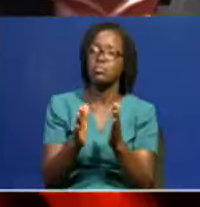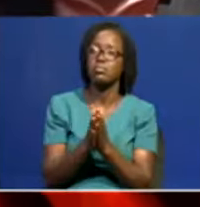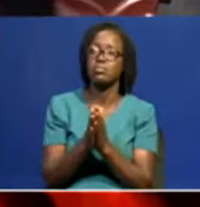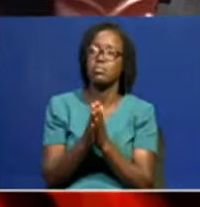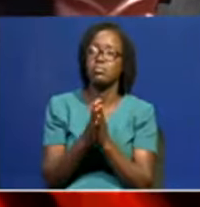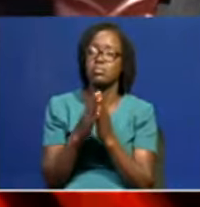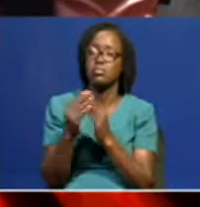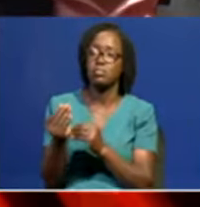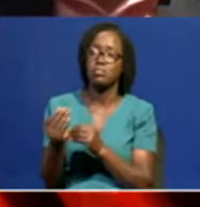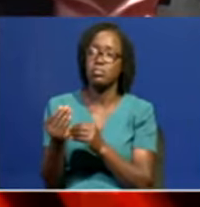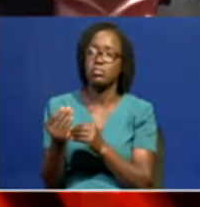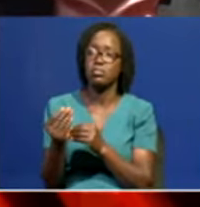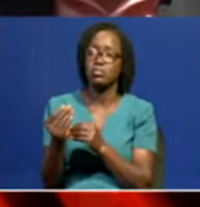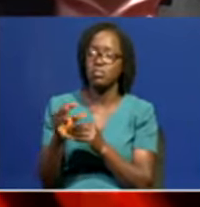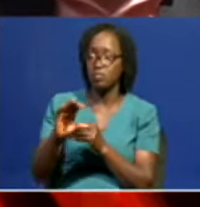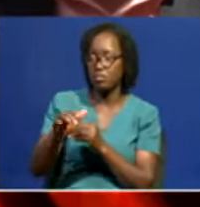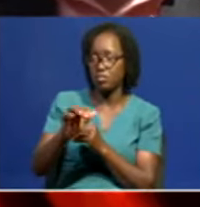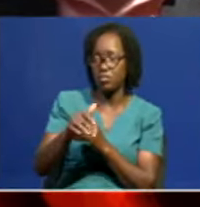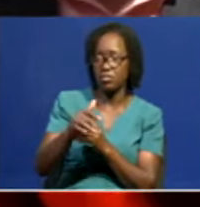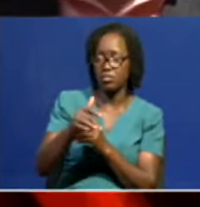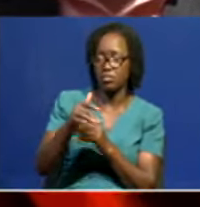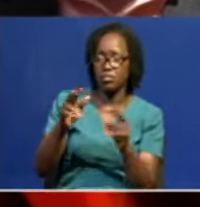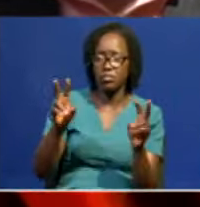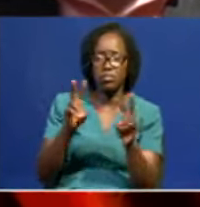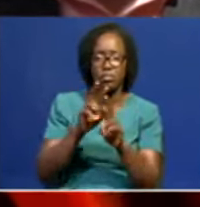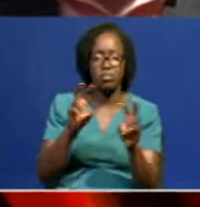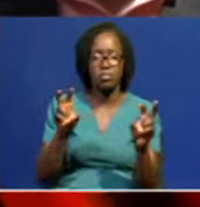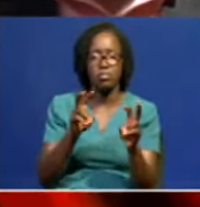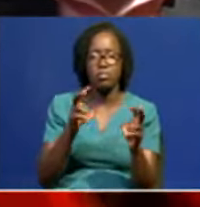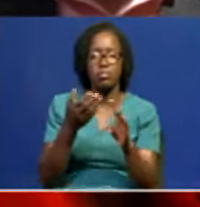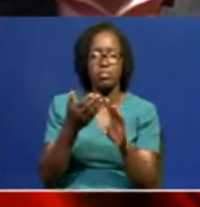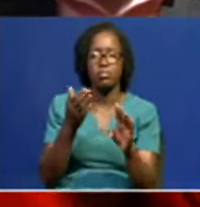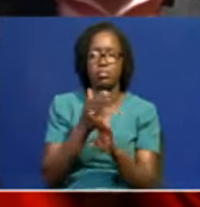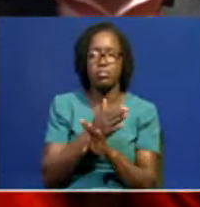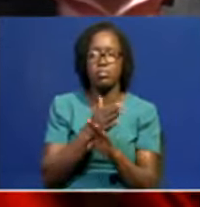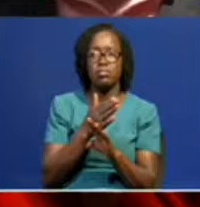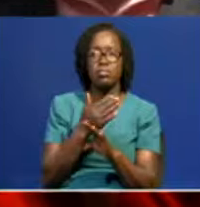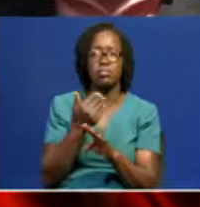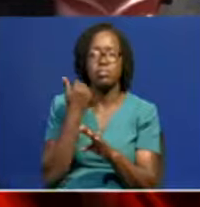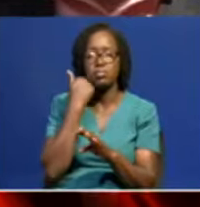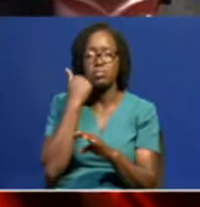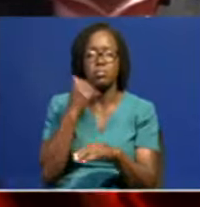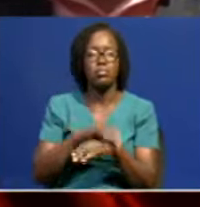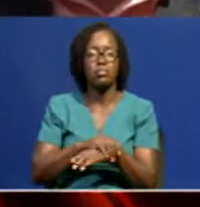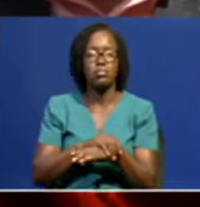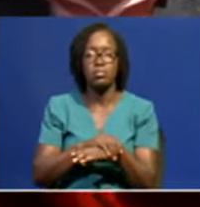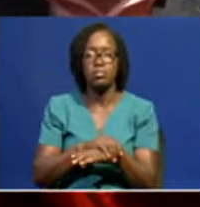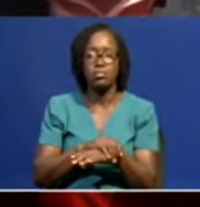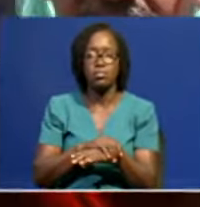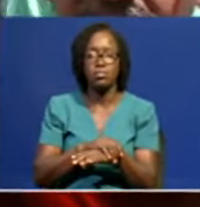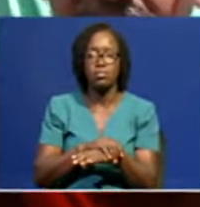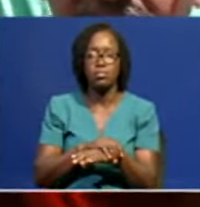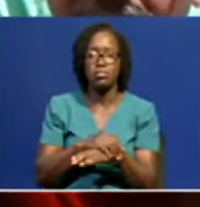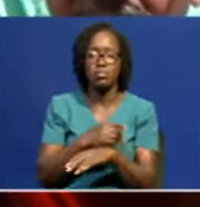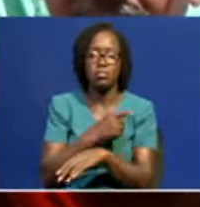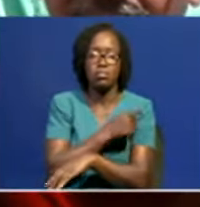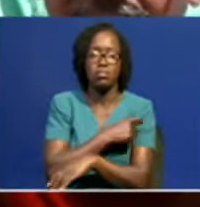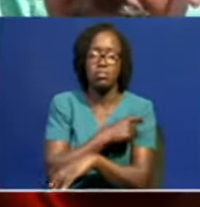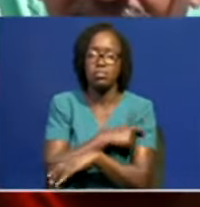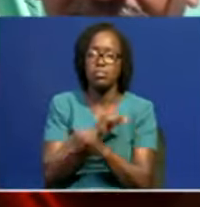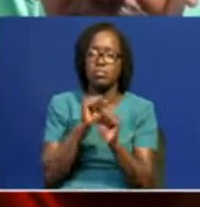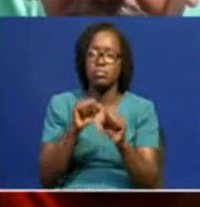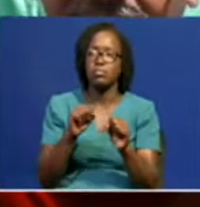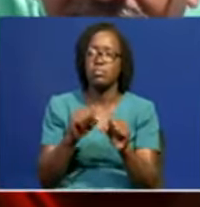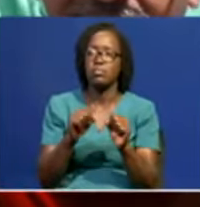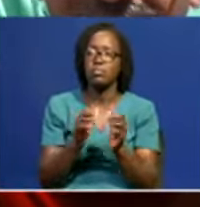waende kijijini ndio waangalie kabla mtu apate ugonjwa kubwa aweze kutibiwa.